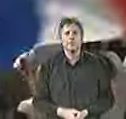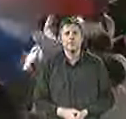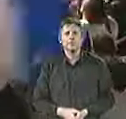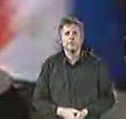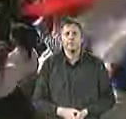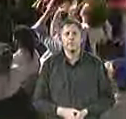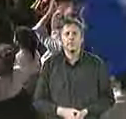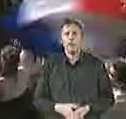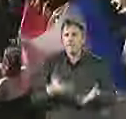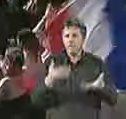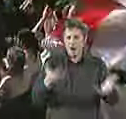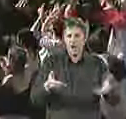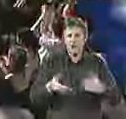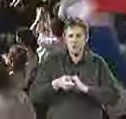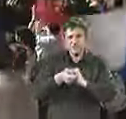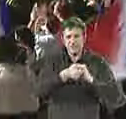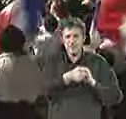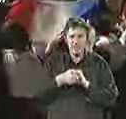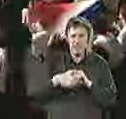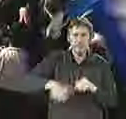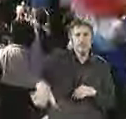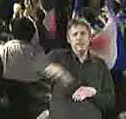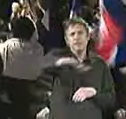Alors, mes chers amis,